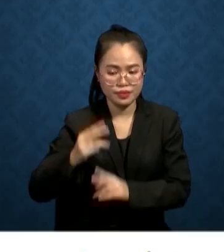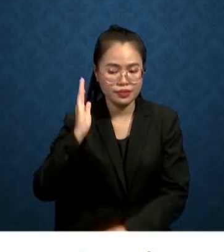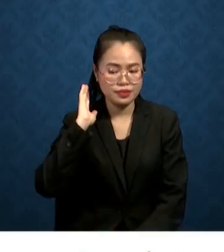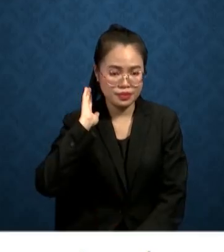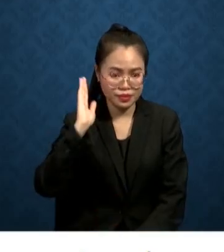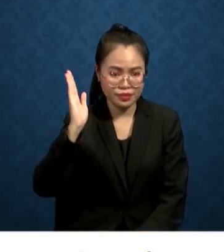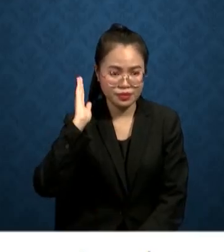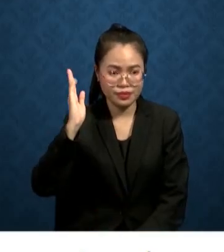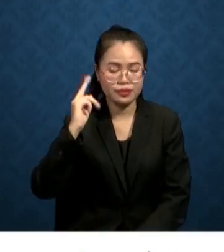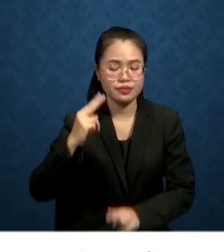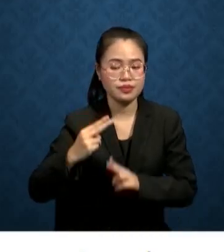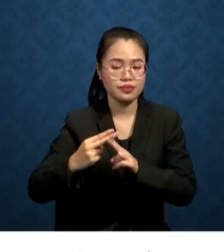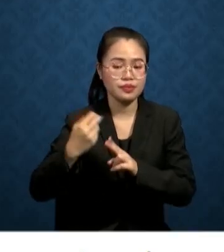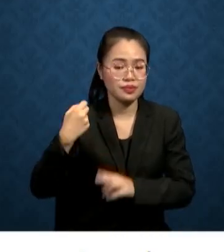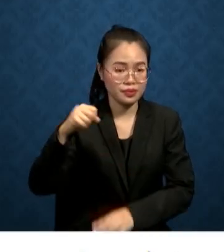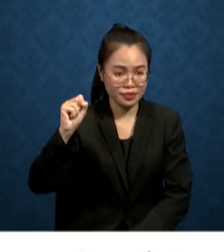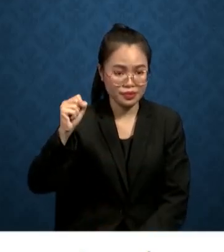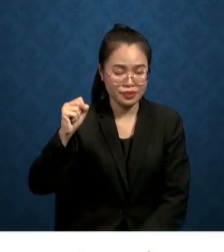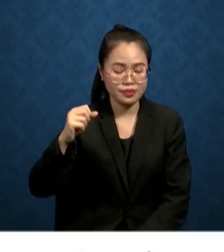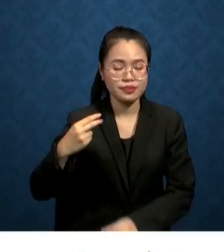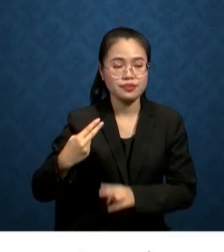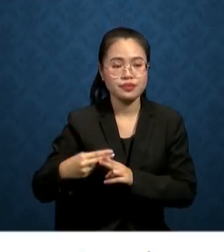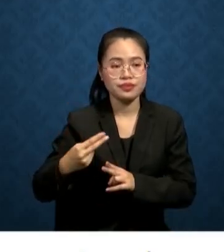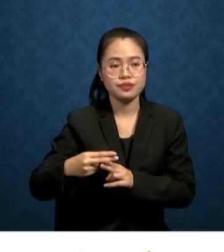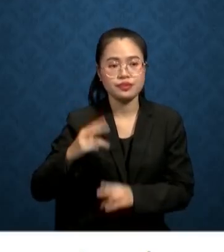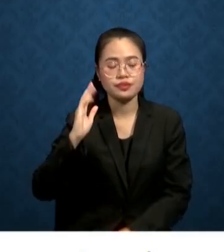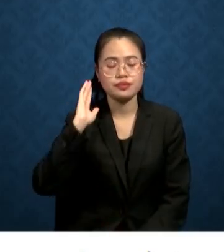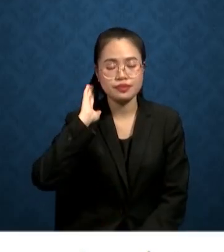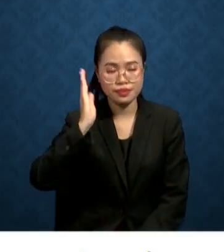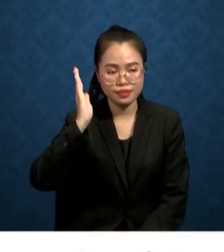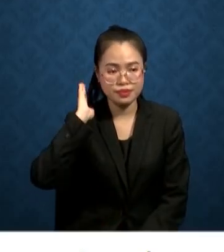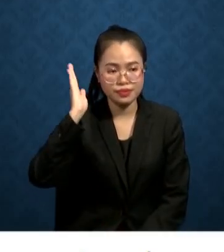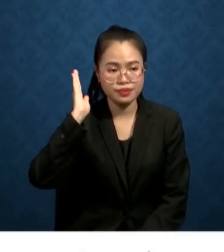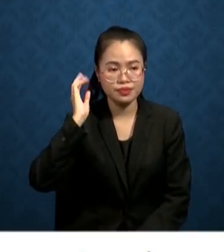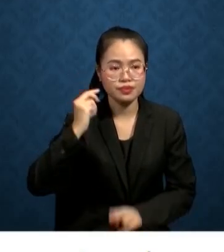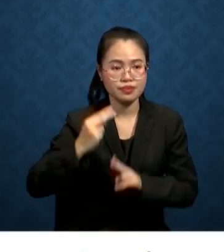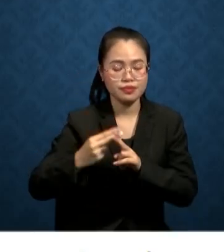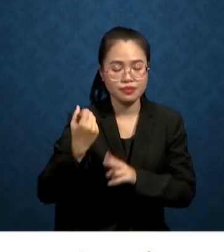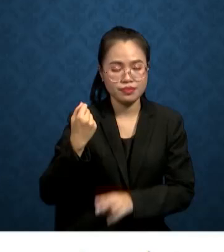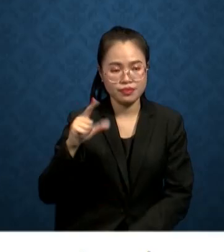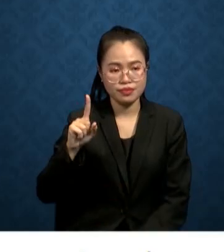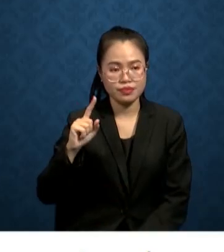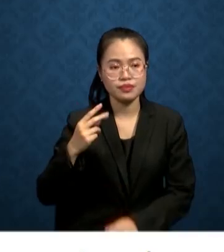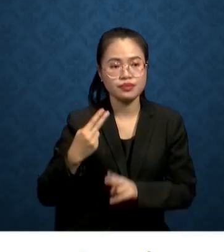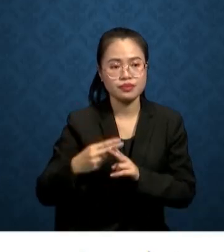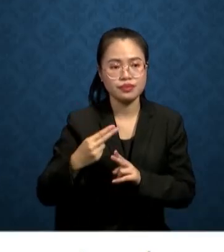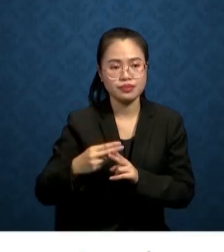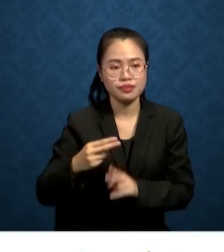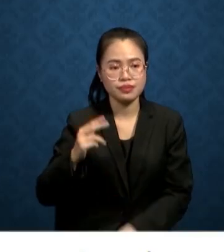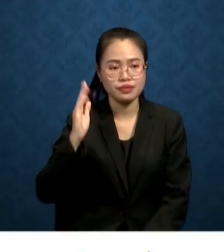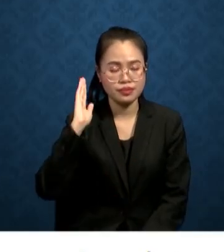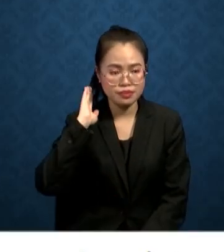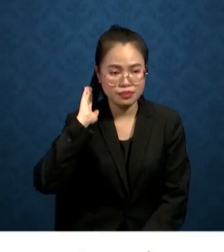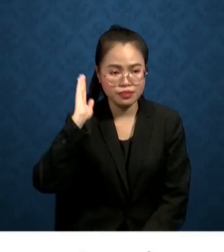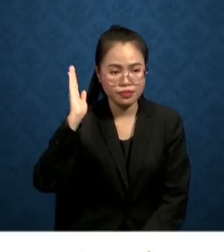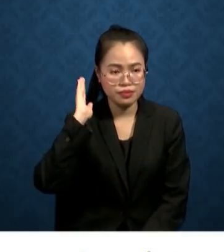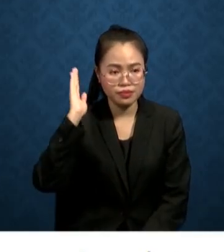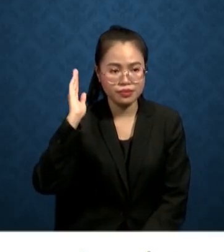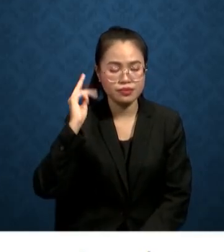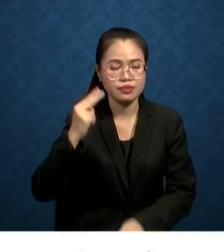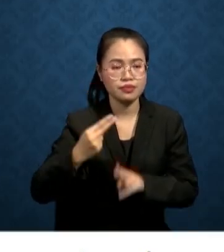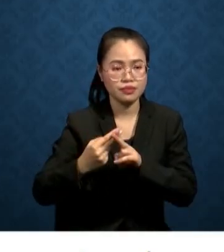กัลยาณมิตร 10พลเอกสวัสดิ์ทัศนา 11นายสุธนกล้าการ